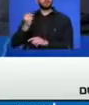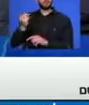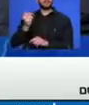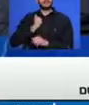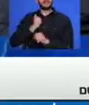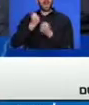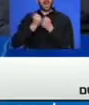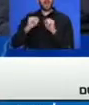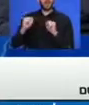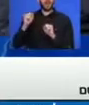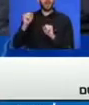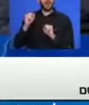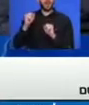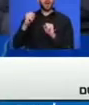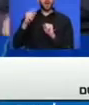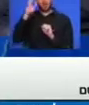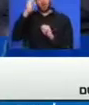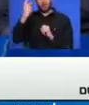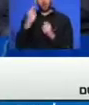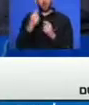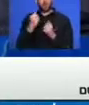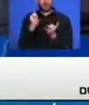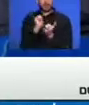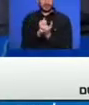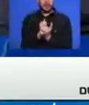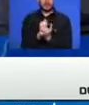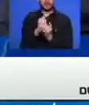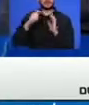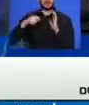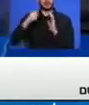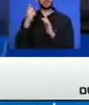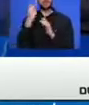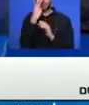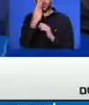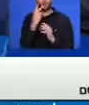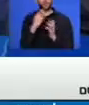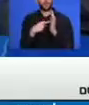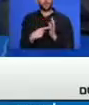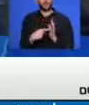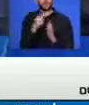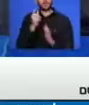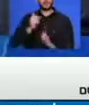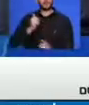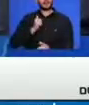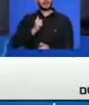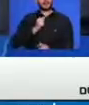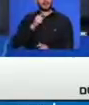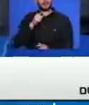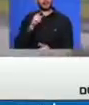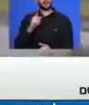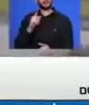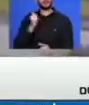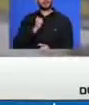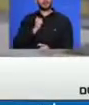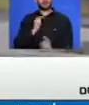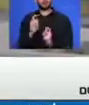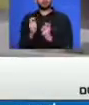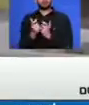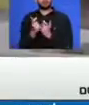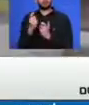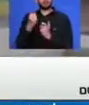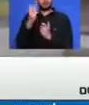וידאו שנעצר, ממש סרטונים, איך שאנשי צבא... חורים עכשיו את, ה, כן, כן, את הסרטונים ב-2019. איך שאנשי צבא מחזיקים את